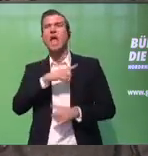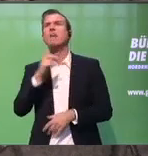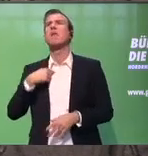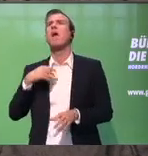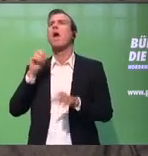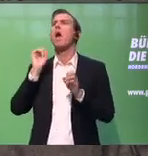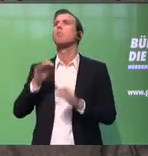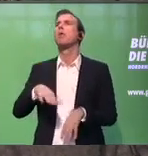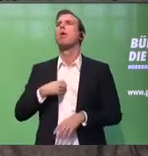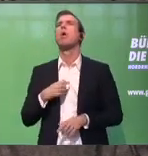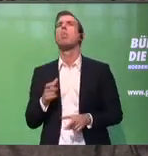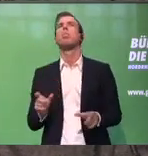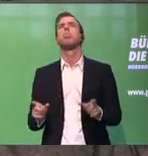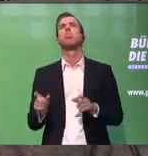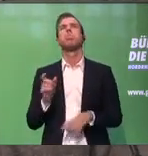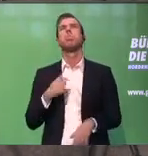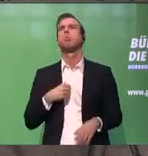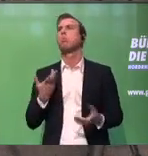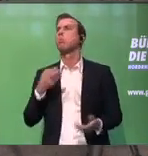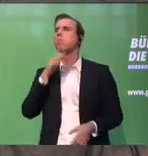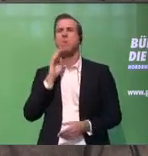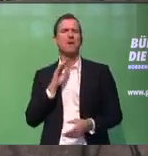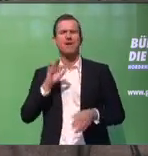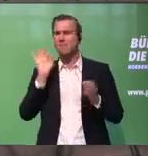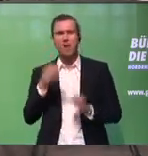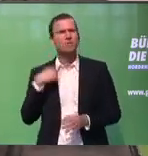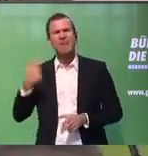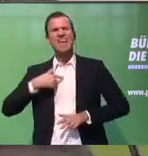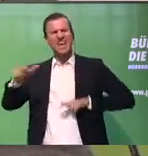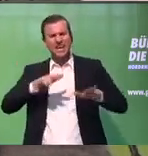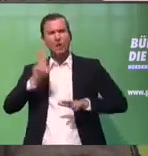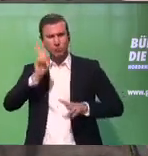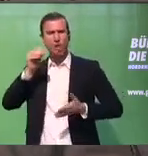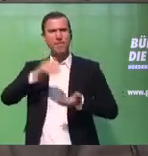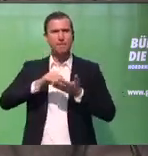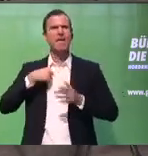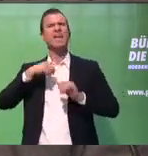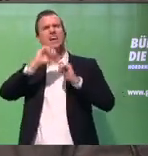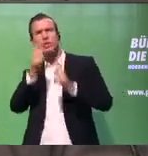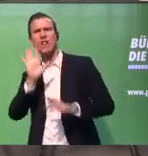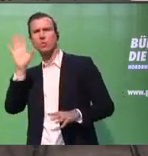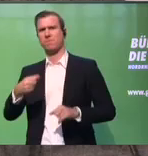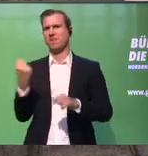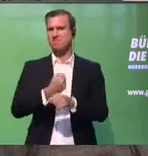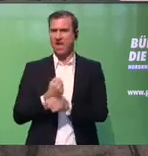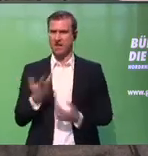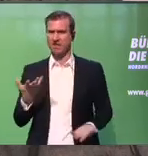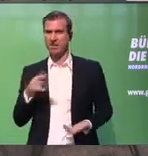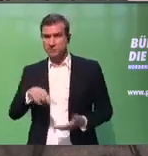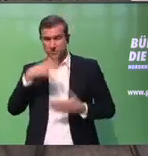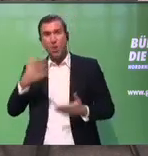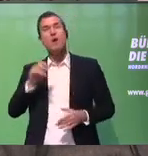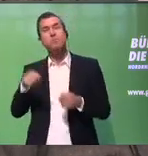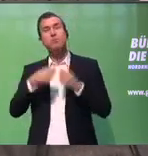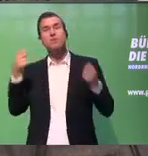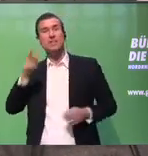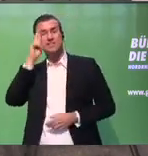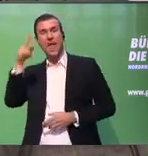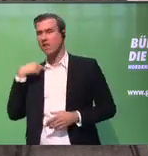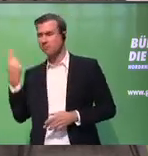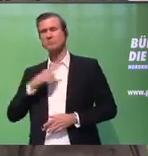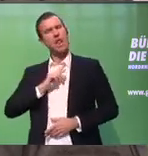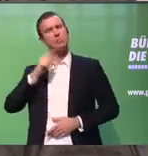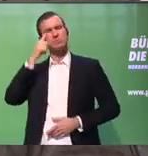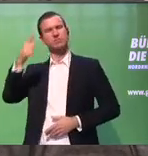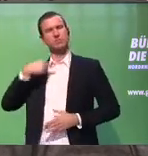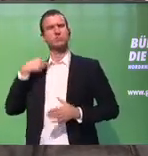verzagt und defensiv zu argumentieren. Wir regieren mit, wir gestalten mit und diese Gestaltung werden wir im Bundesrat auch sehr